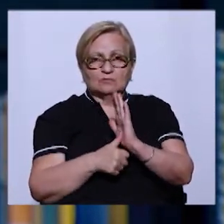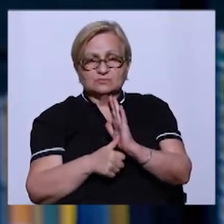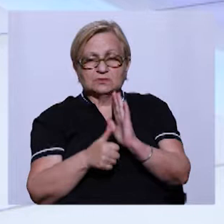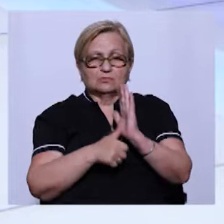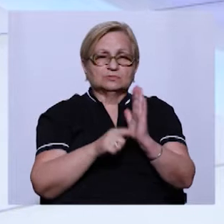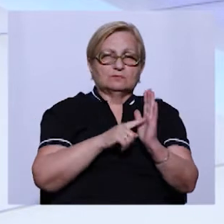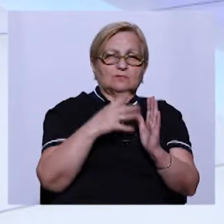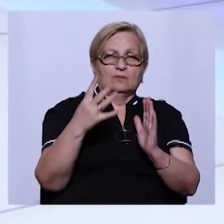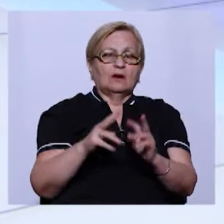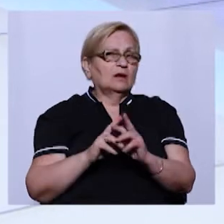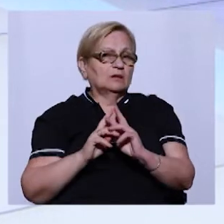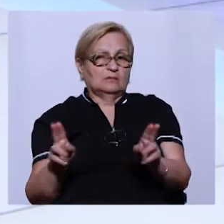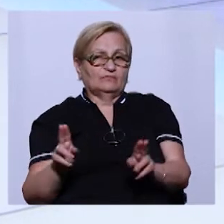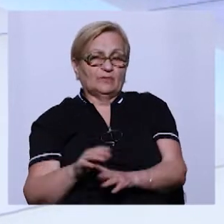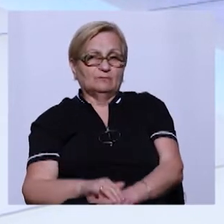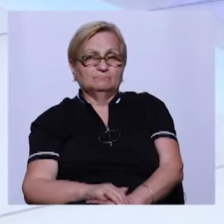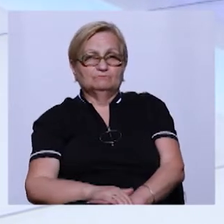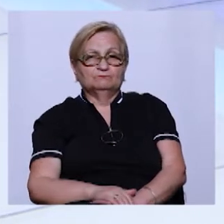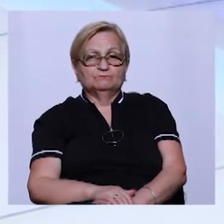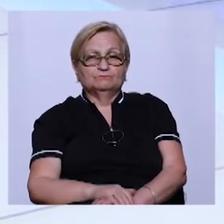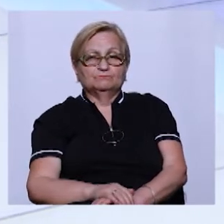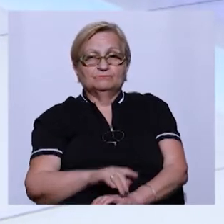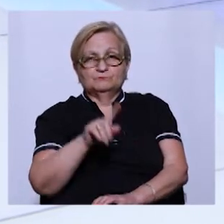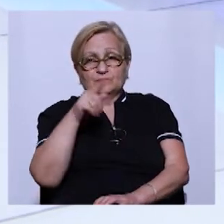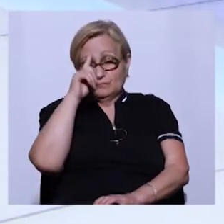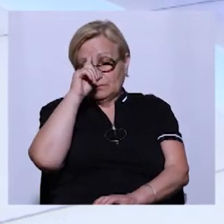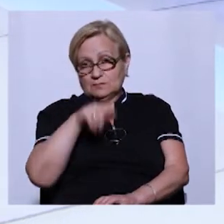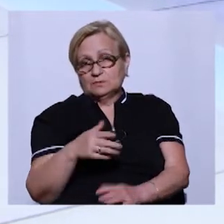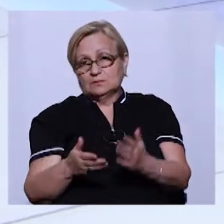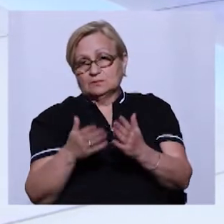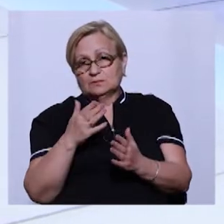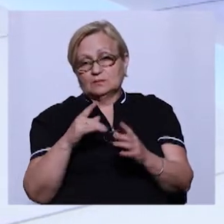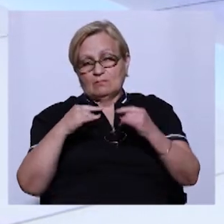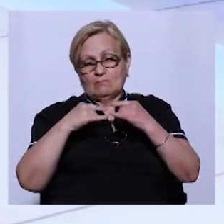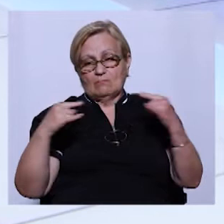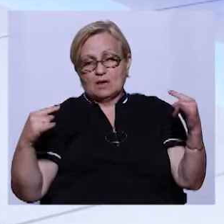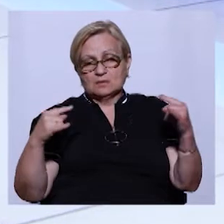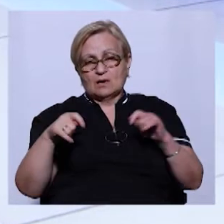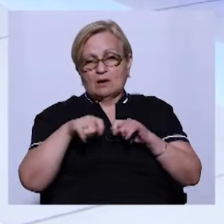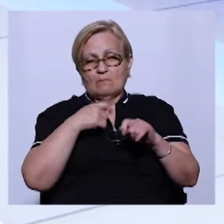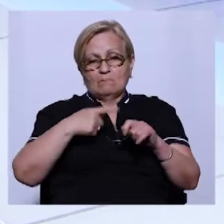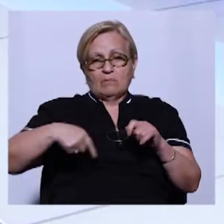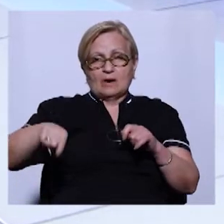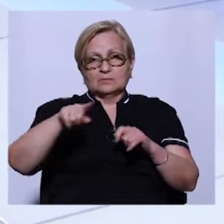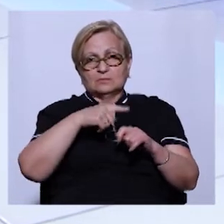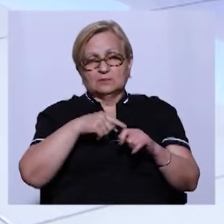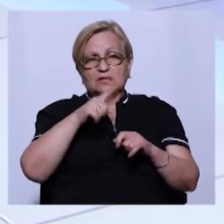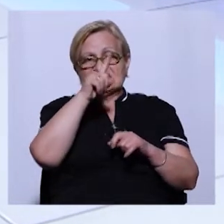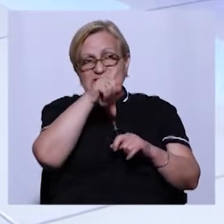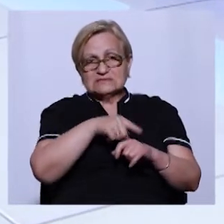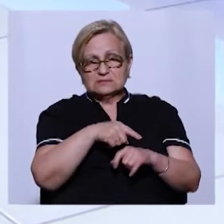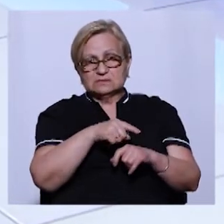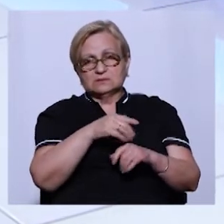1 და იგივე. და თქვენ ალბათ იცით კიდევაც მართკუთხედის ფართობი როგორ არის და აი ხედავთ სიგრძე